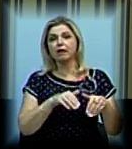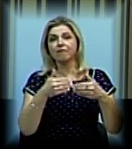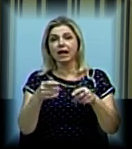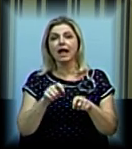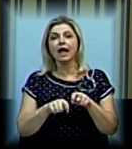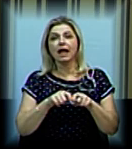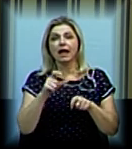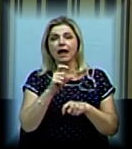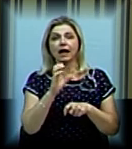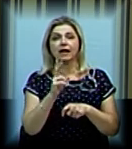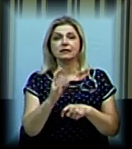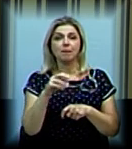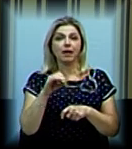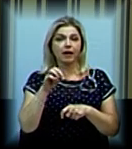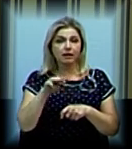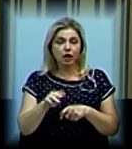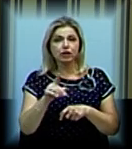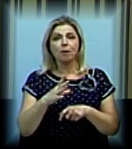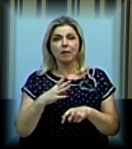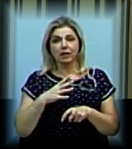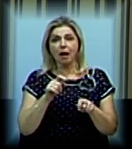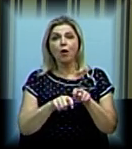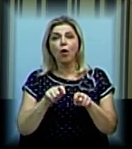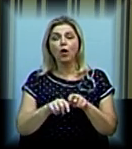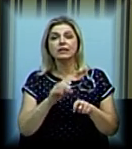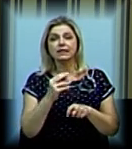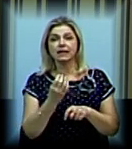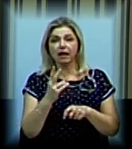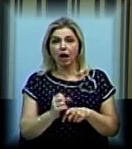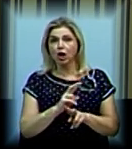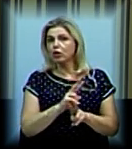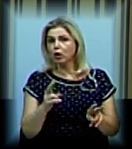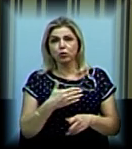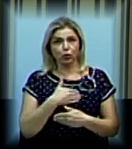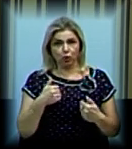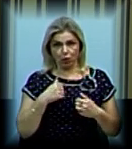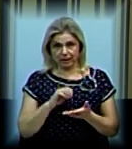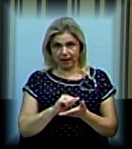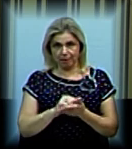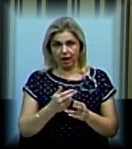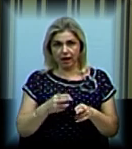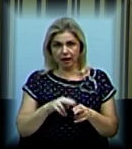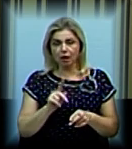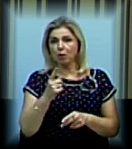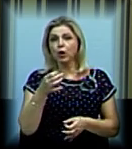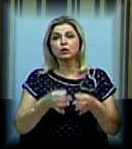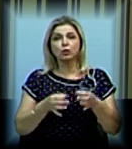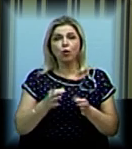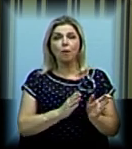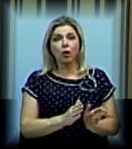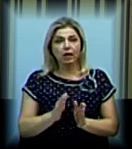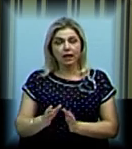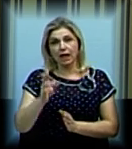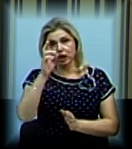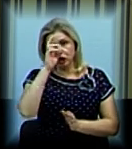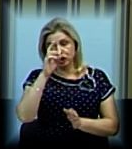оцінку, для того, щоб була незалежна оцінка. Ніхто не захотів братися за це, тому що це йде судовий порядок, з